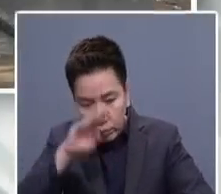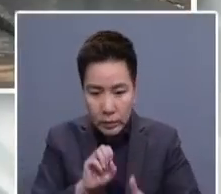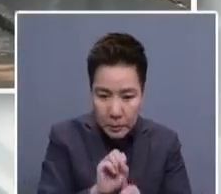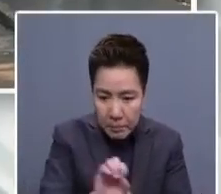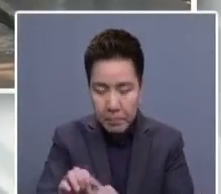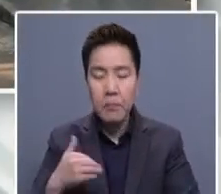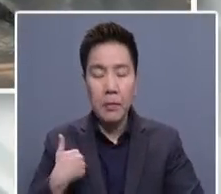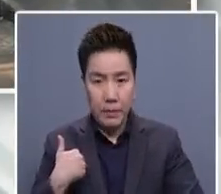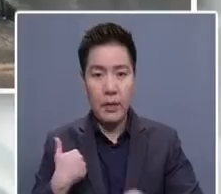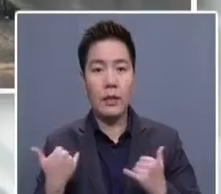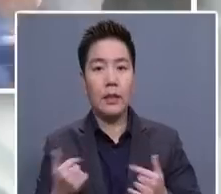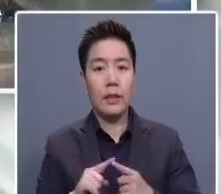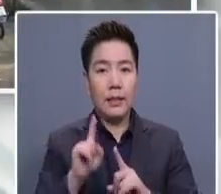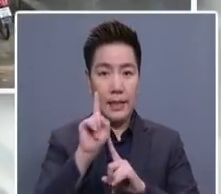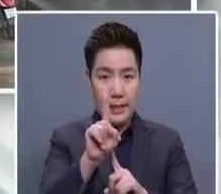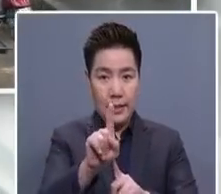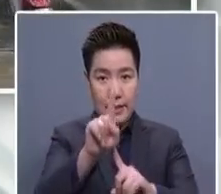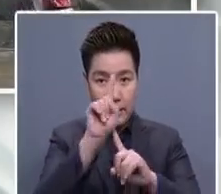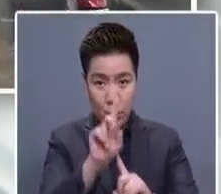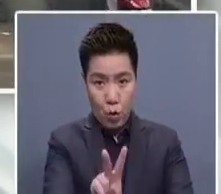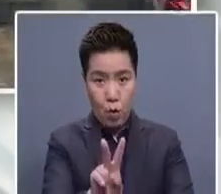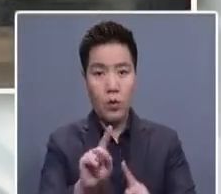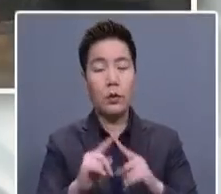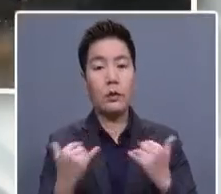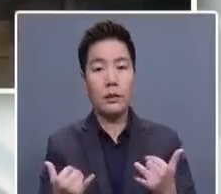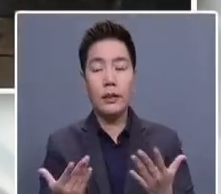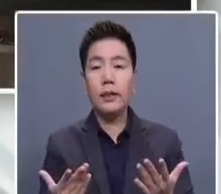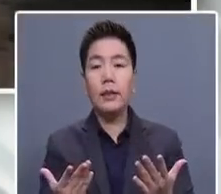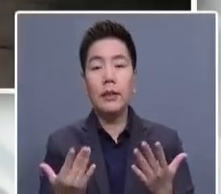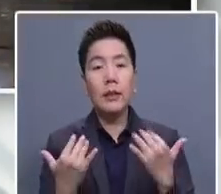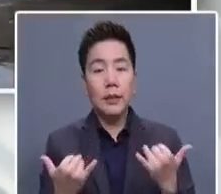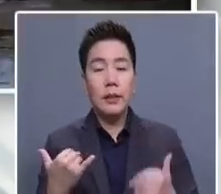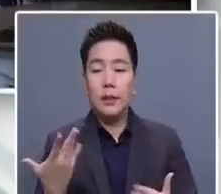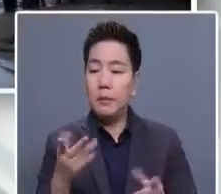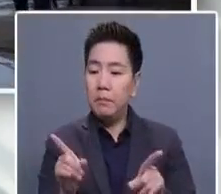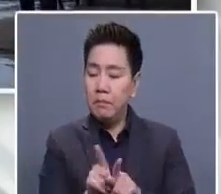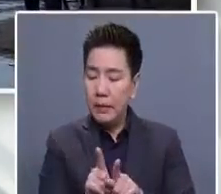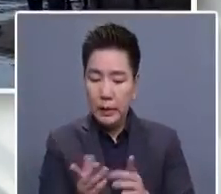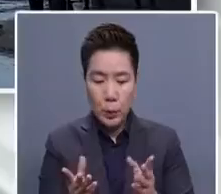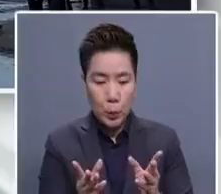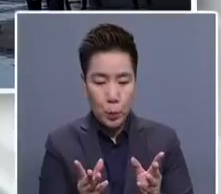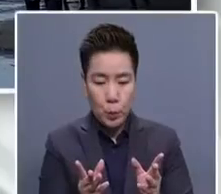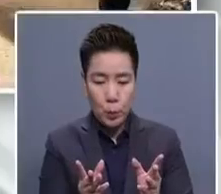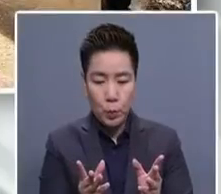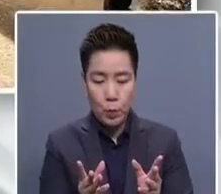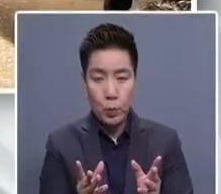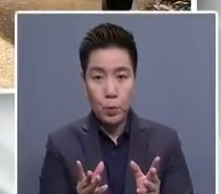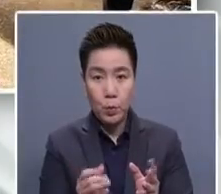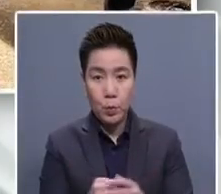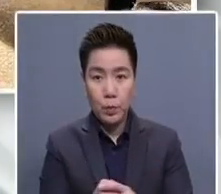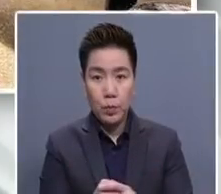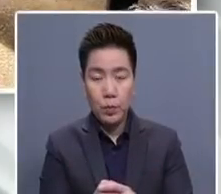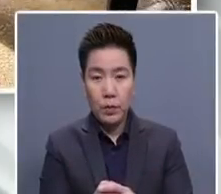ยอันนี้อันที่หนึ่งอันที่สองเลยเนี่ยก็คือว่าเรื่องการ